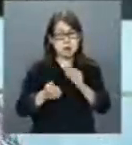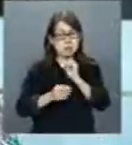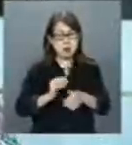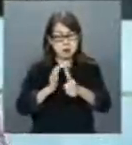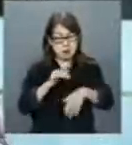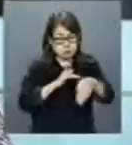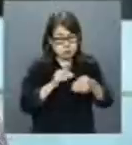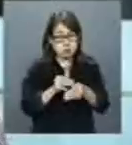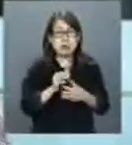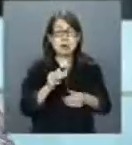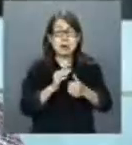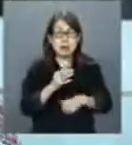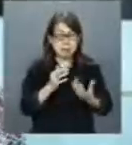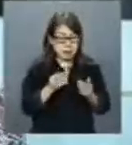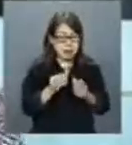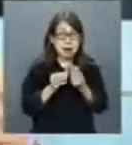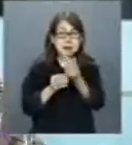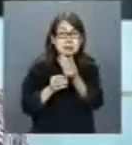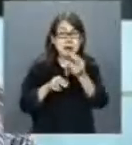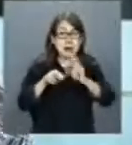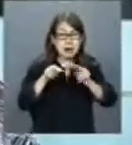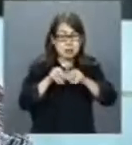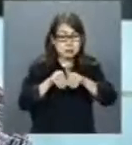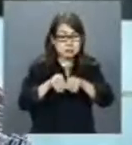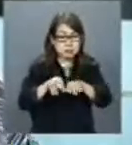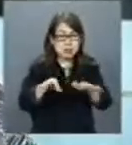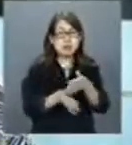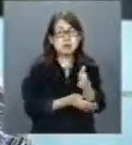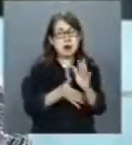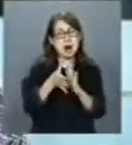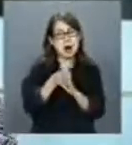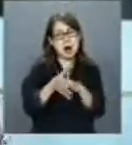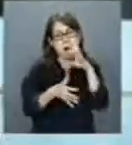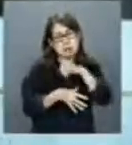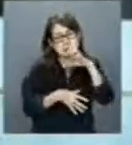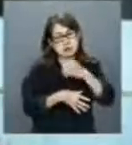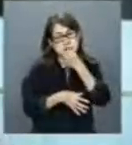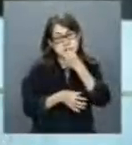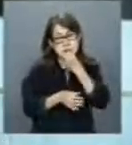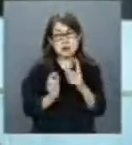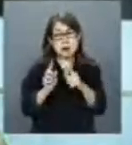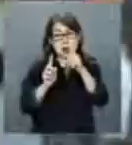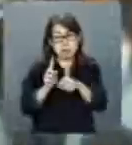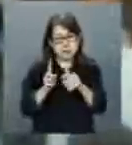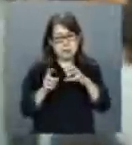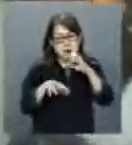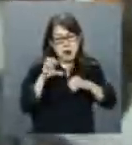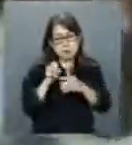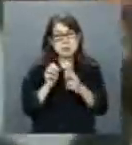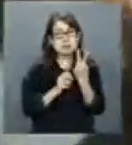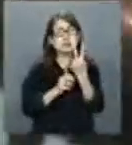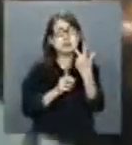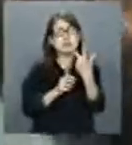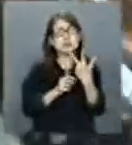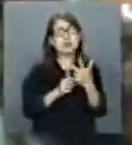ลามเจอปลาสากพันตัวเหลือตัวสองตัวเนี่ยก็เลยไปคิดว่าเอ๊ะงั้นเราช่วยเขาให้รอดคือเอาม